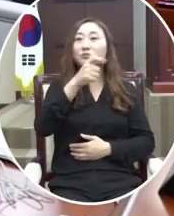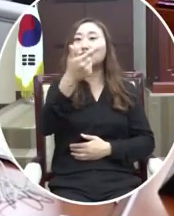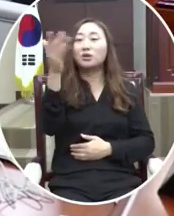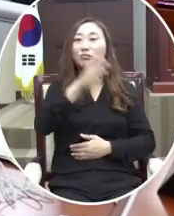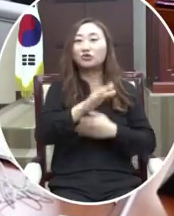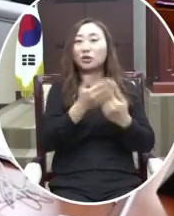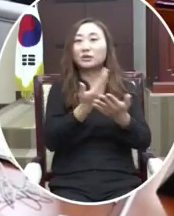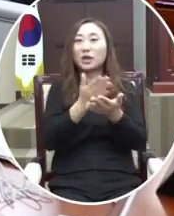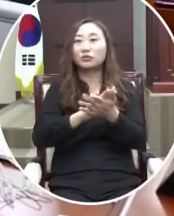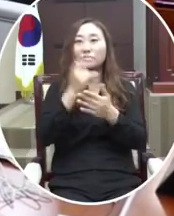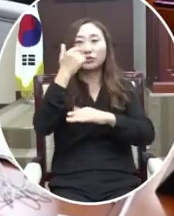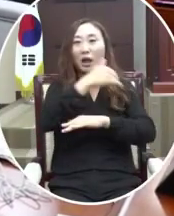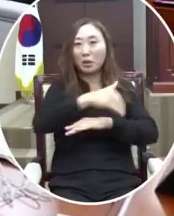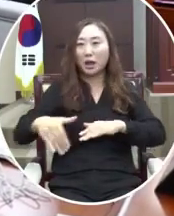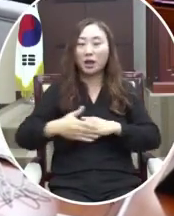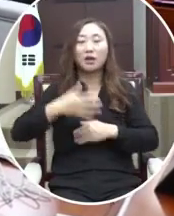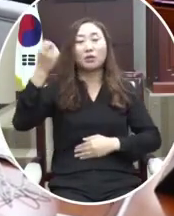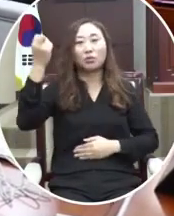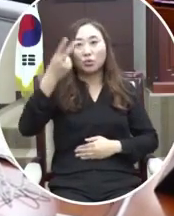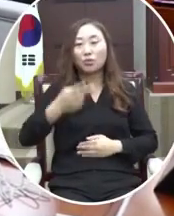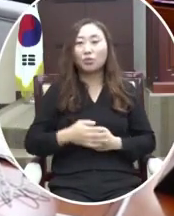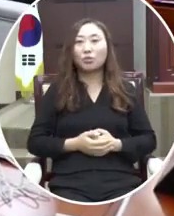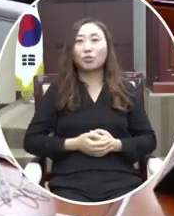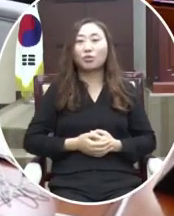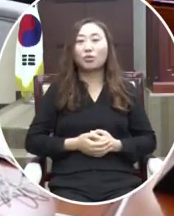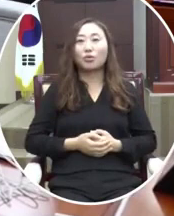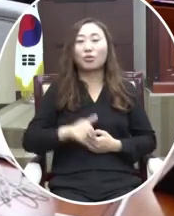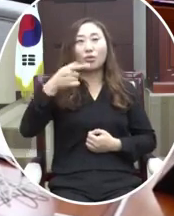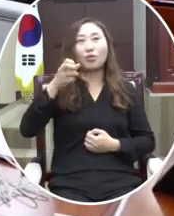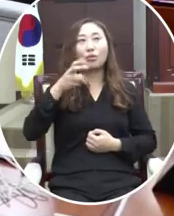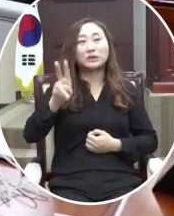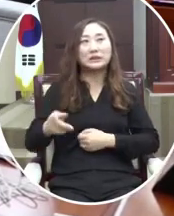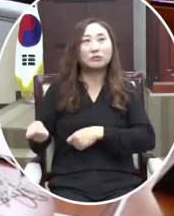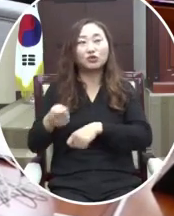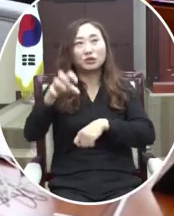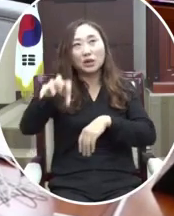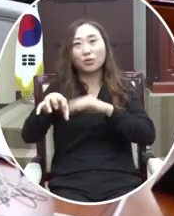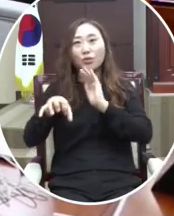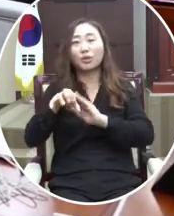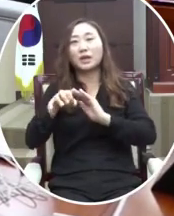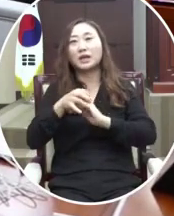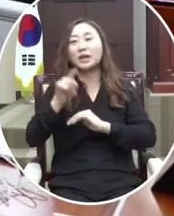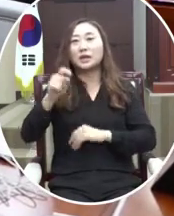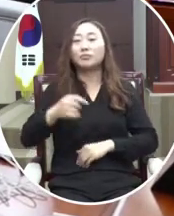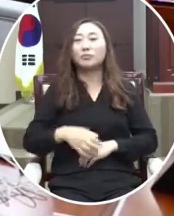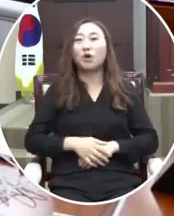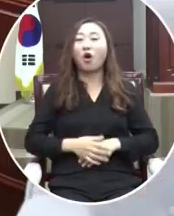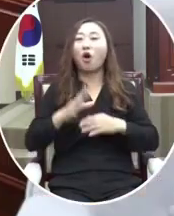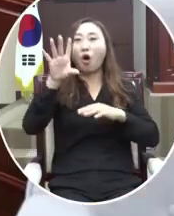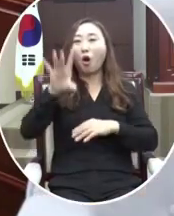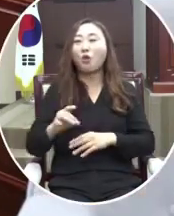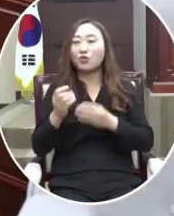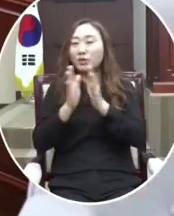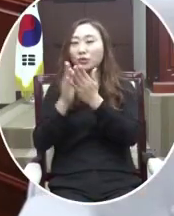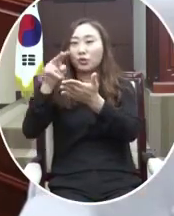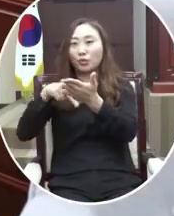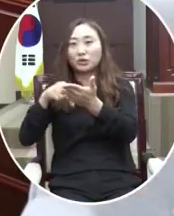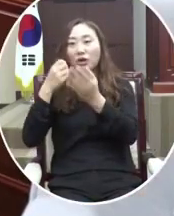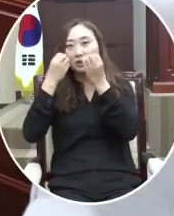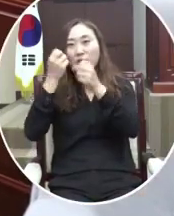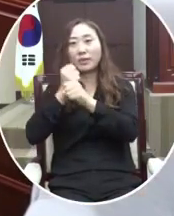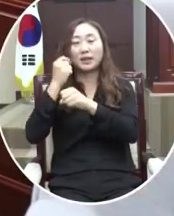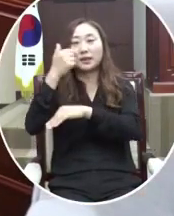리모델링을 진행할 예정입니다 아울로 공릉 풋살장 부지에 신규로 태능 어울림 도서관을